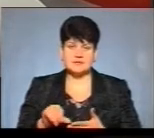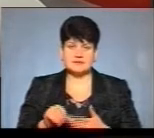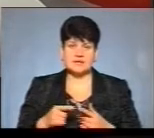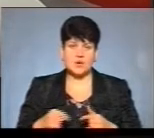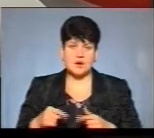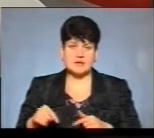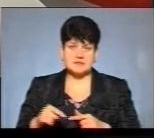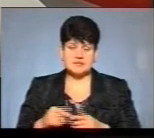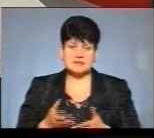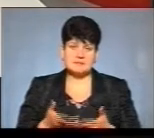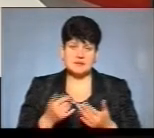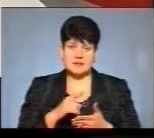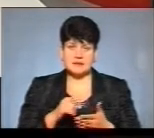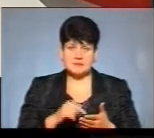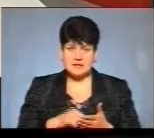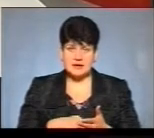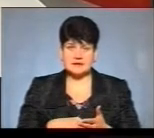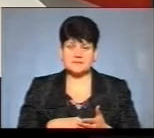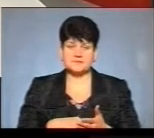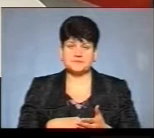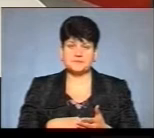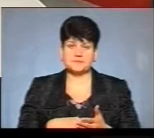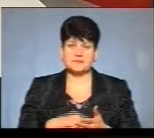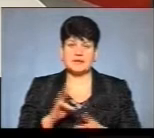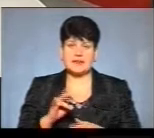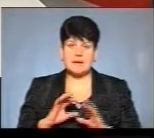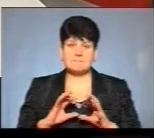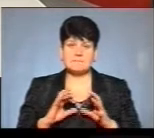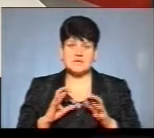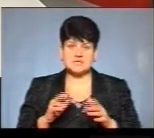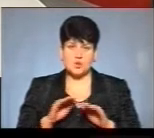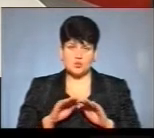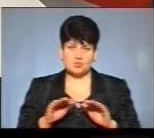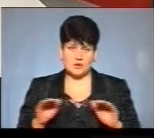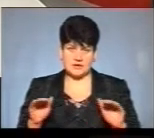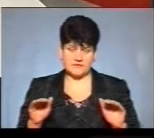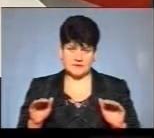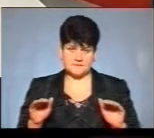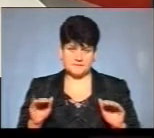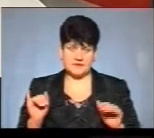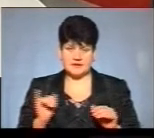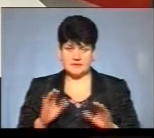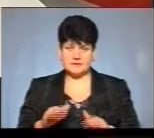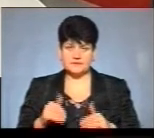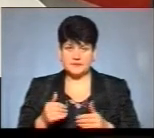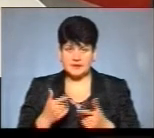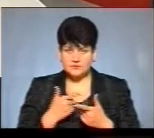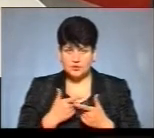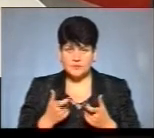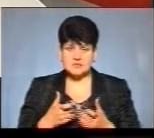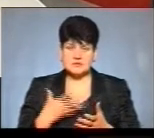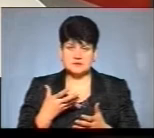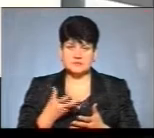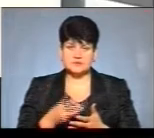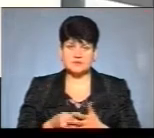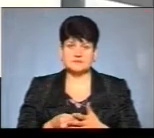організацій піднімали це питання на міжнародному такому рівні і донесли цю інформацію